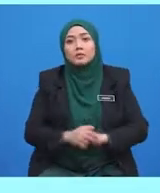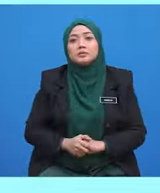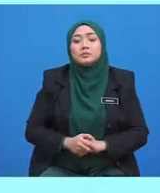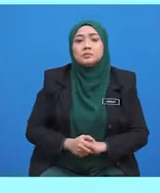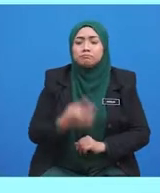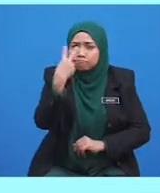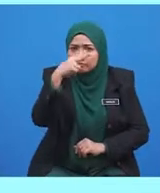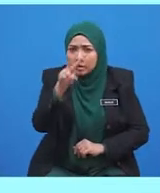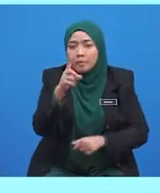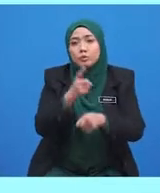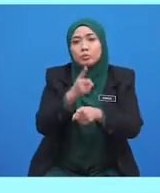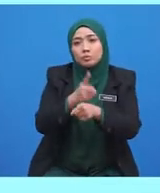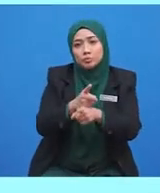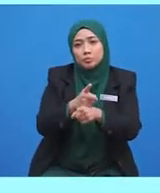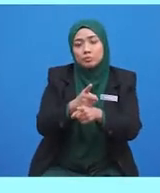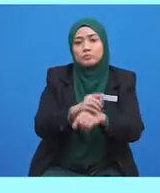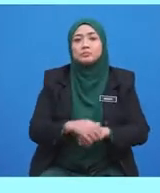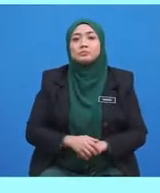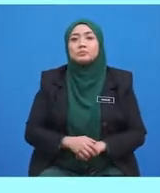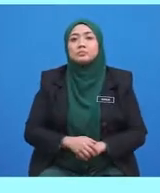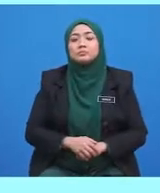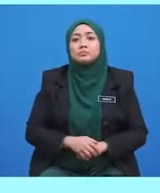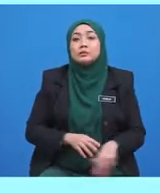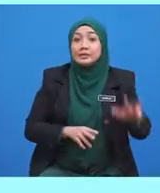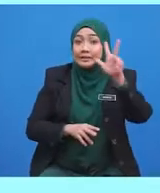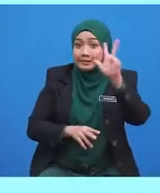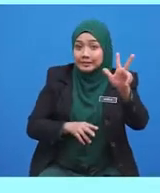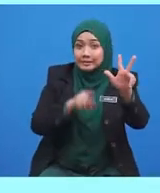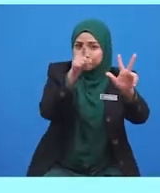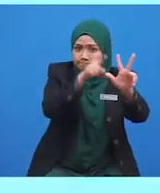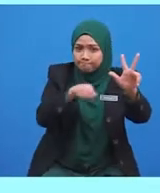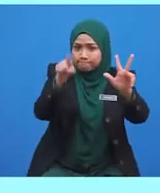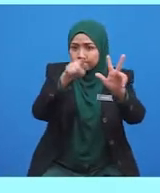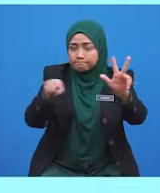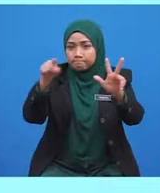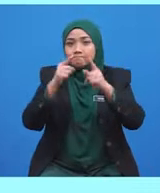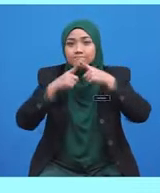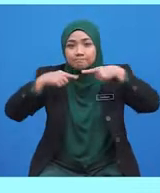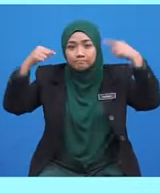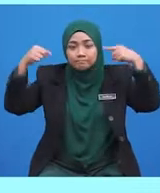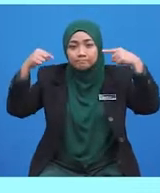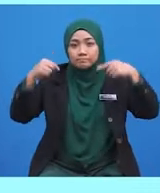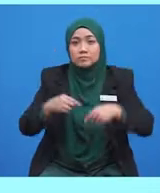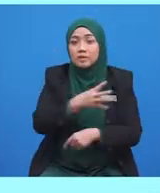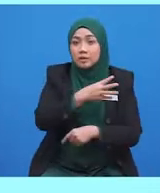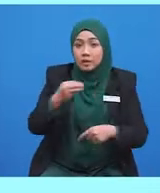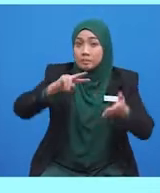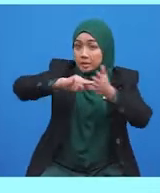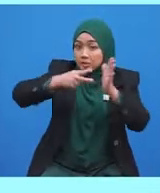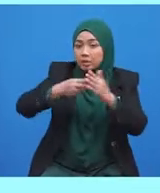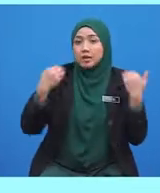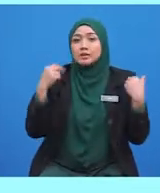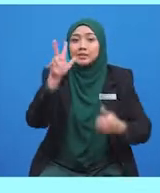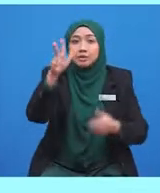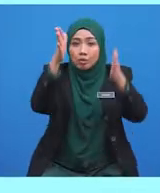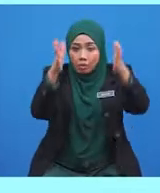Perhatikan. Yo, hebat! Tiga simbol senyum. Ada tiga orang kanak-kanak yang